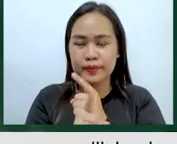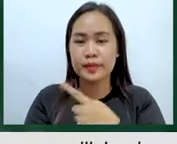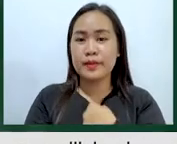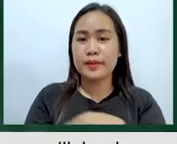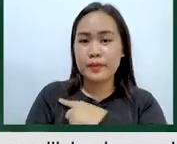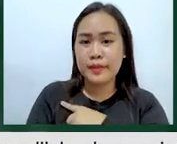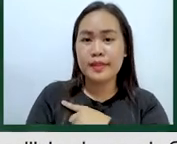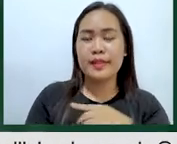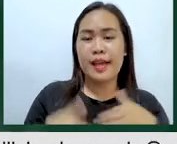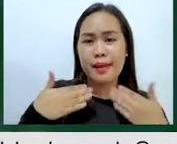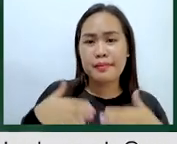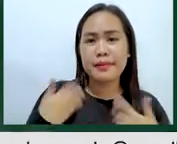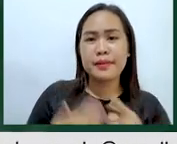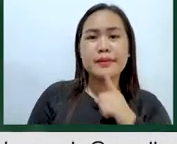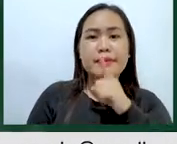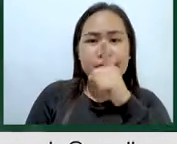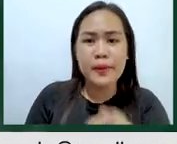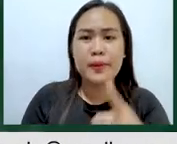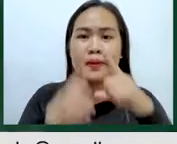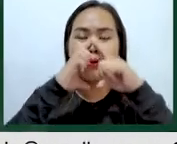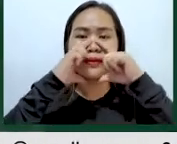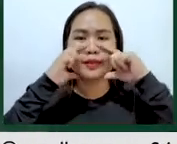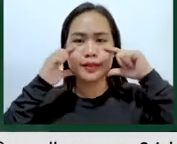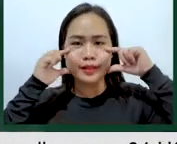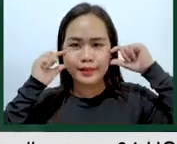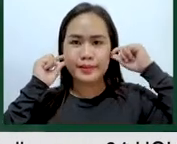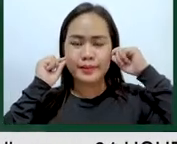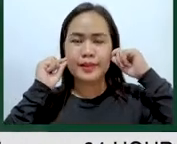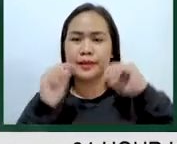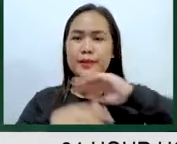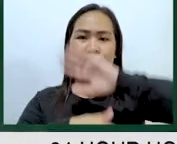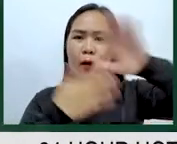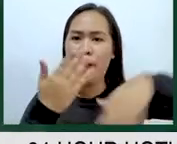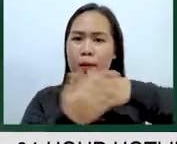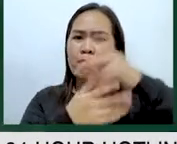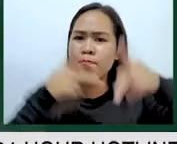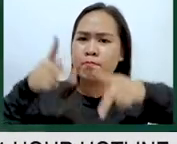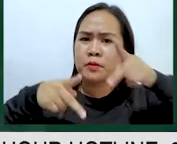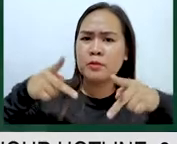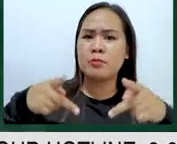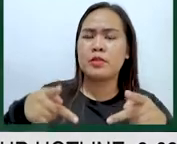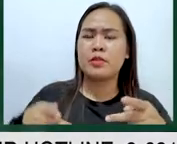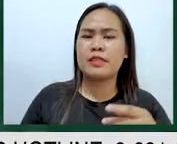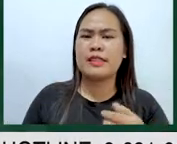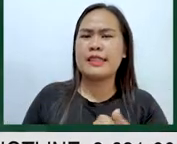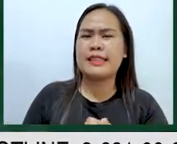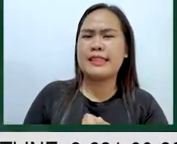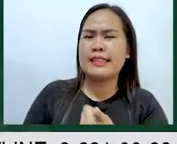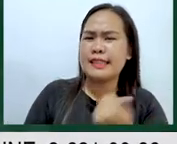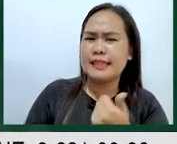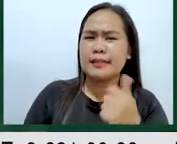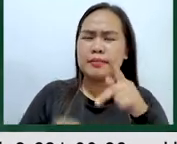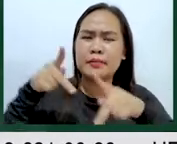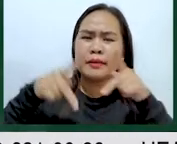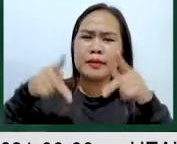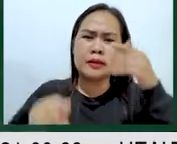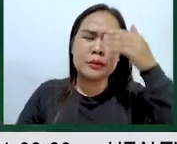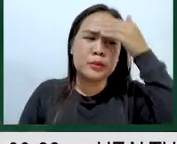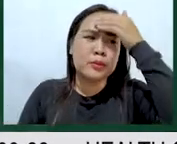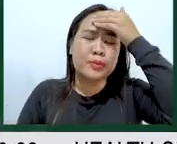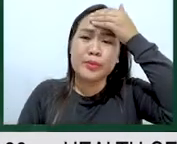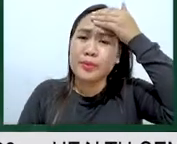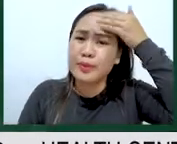properly. No? Okay, nakakatuwa naman. I mean, most of us, nagsusuot na talaga ng face mask. Okay. Yung iba